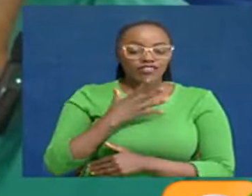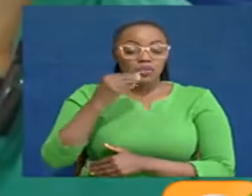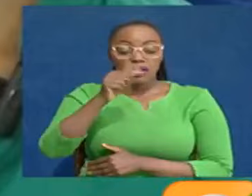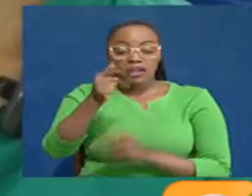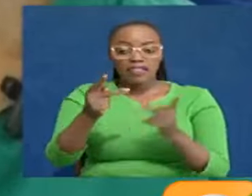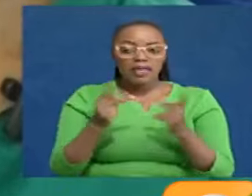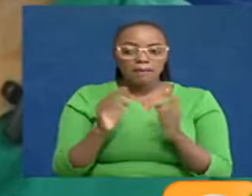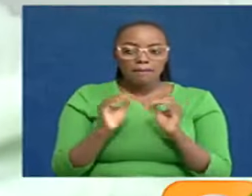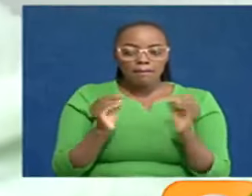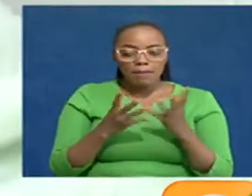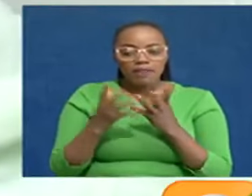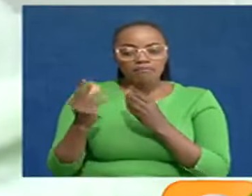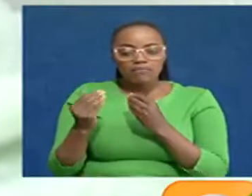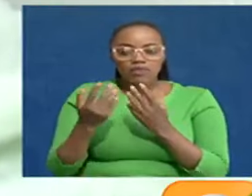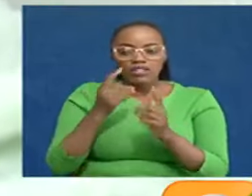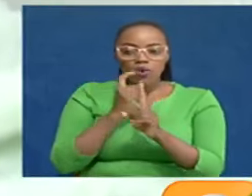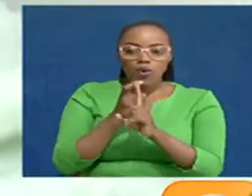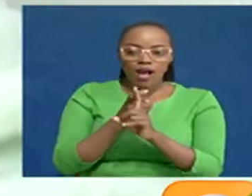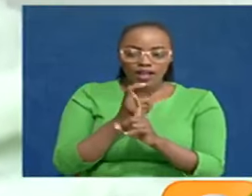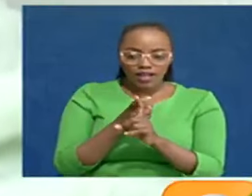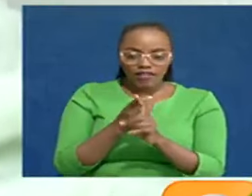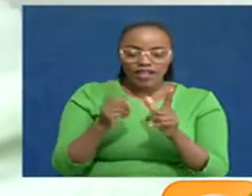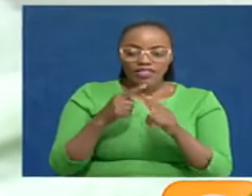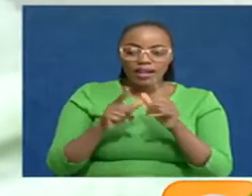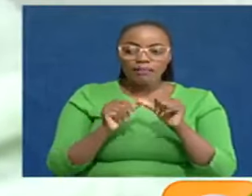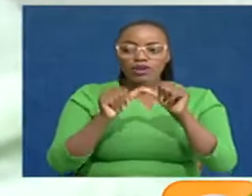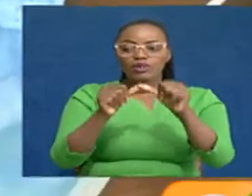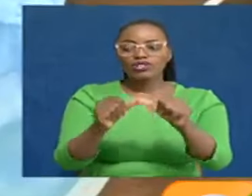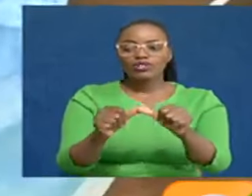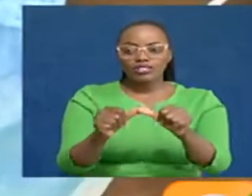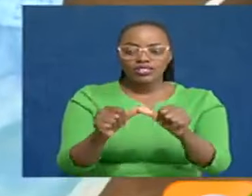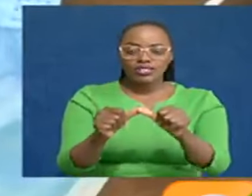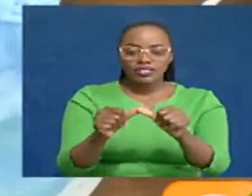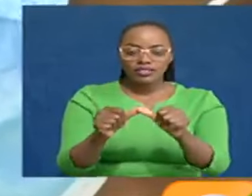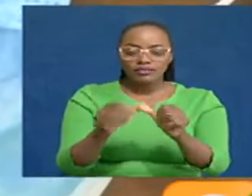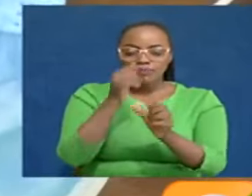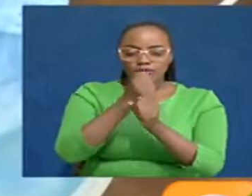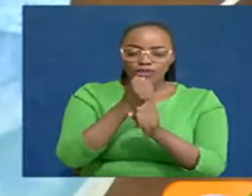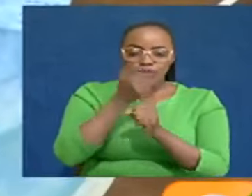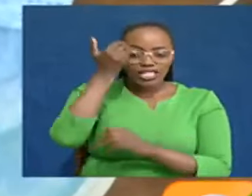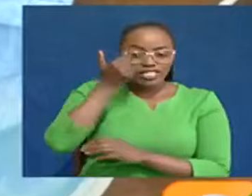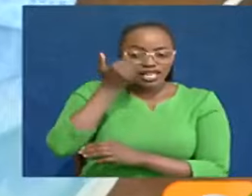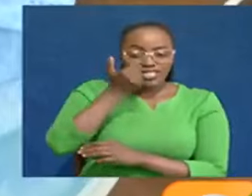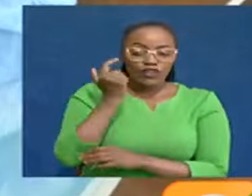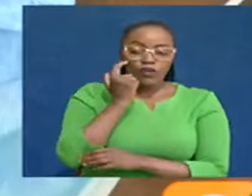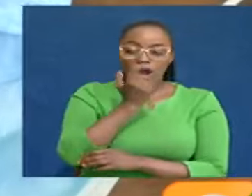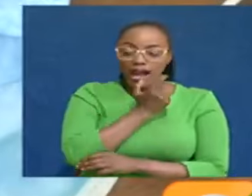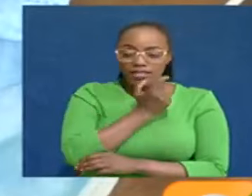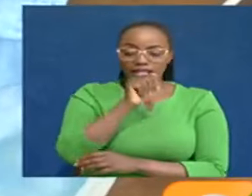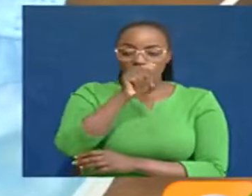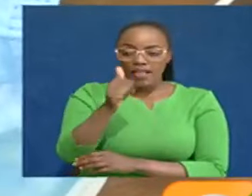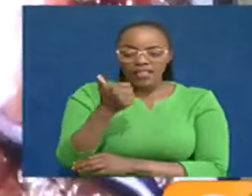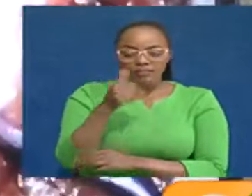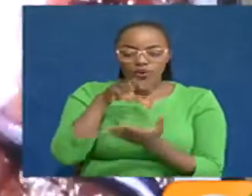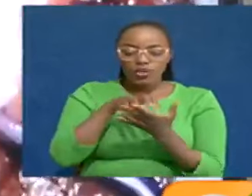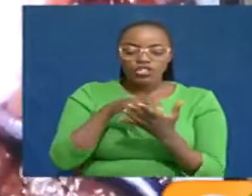kwingine. Nilipenda huku Kwale, nikaendelea kufanya surgery ya macho, any other condition